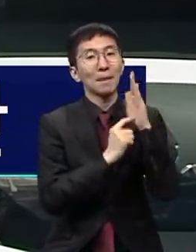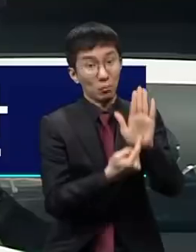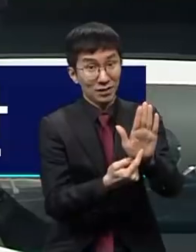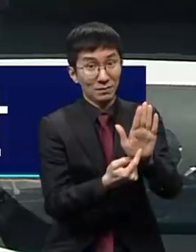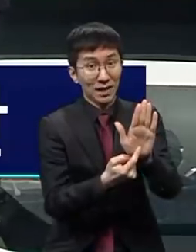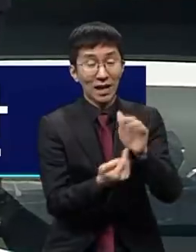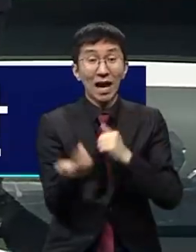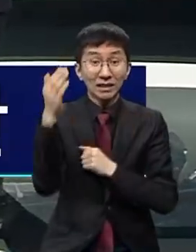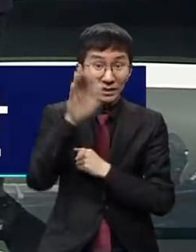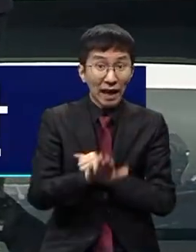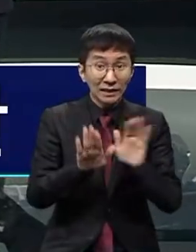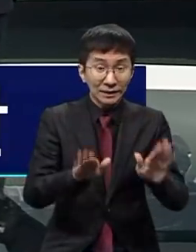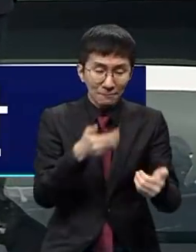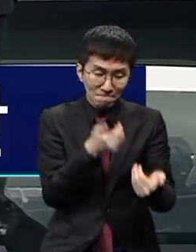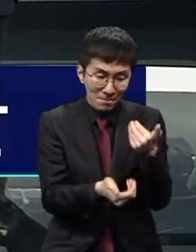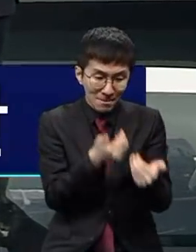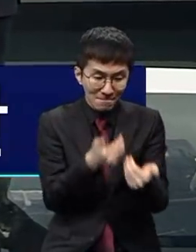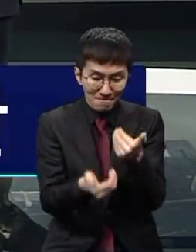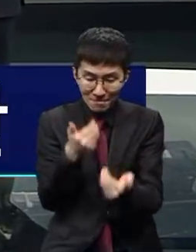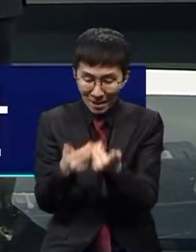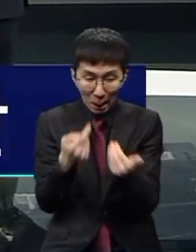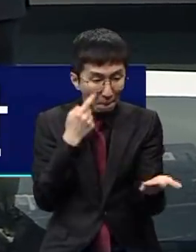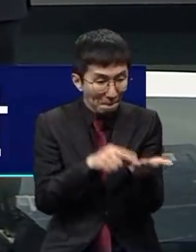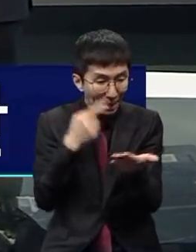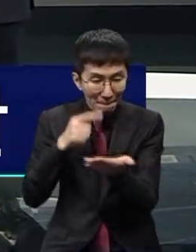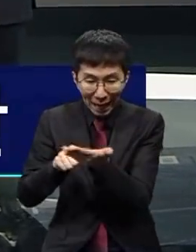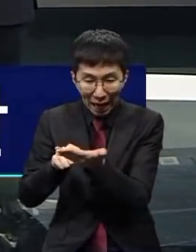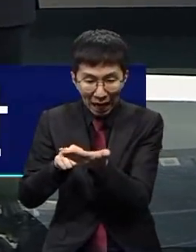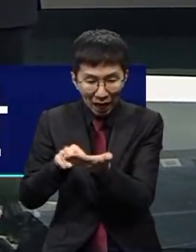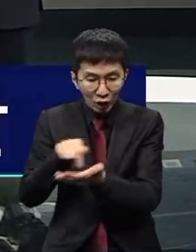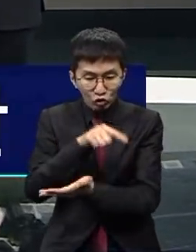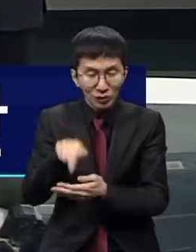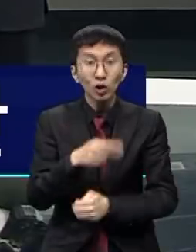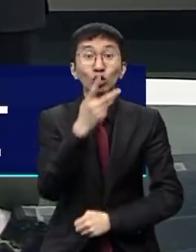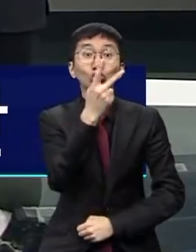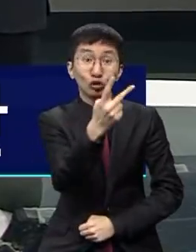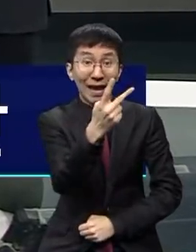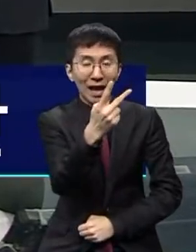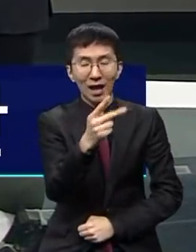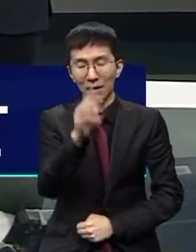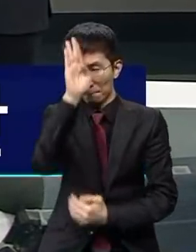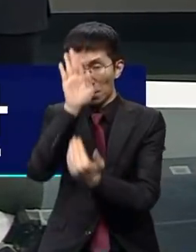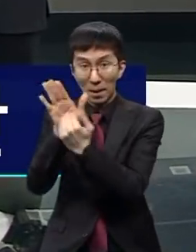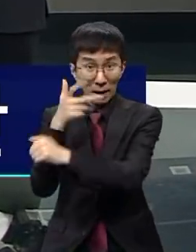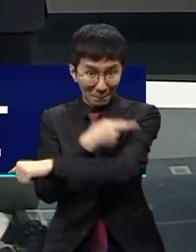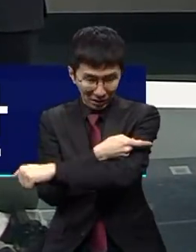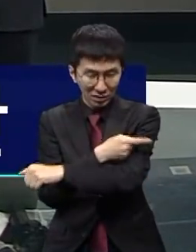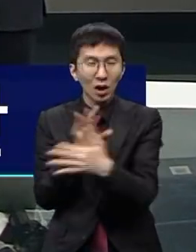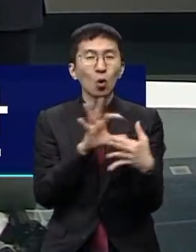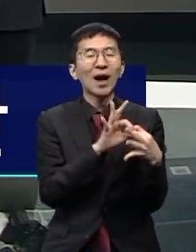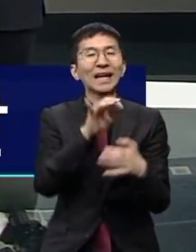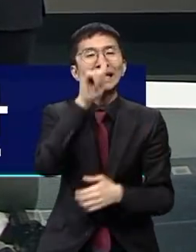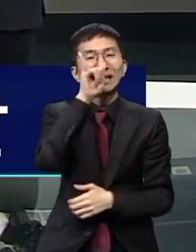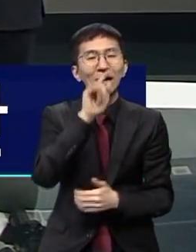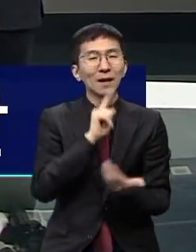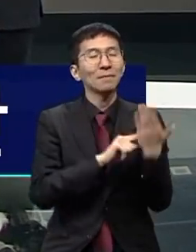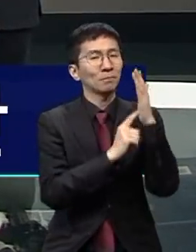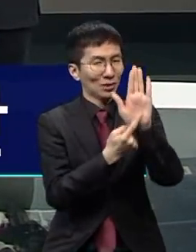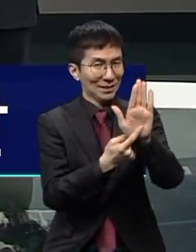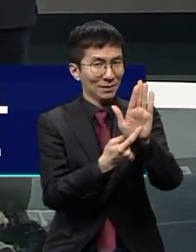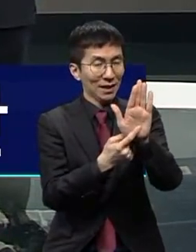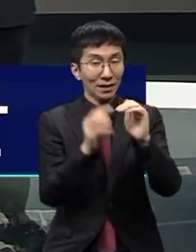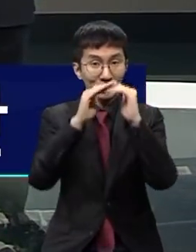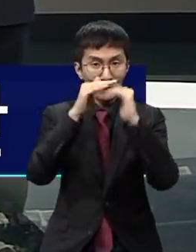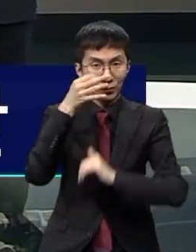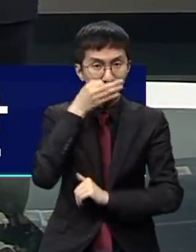지금까지 보고된 이상 반응 가운데 두 건에 대해서는 백신과 관계가 있다고 당국이 처음으로 인정했습니다. 첫 소식